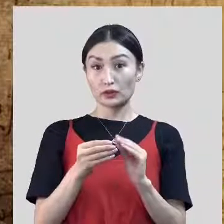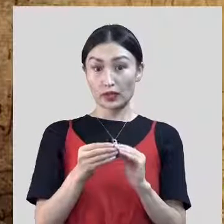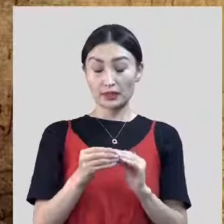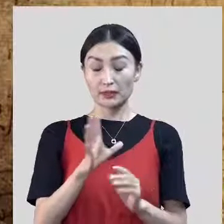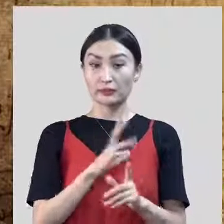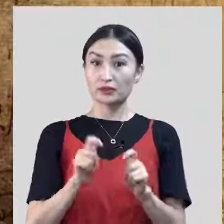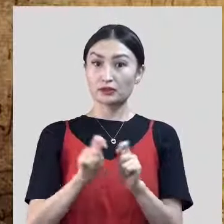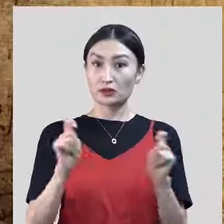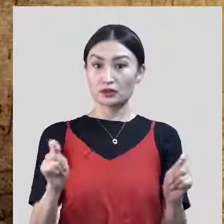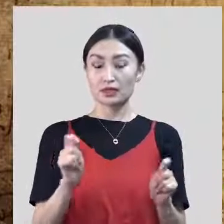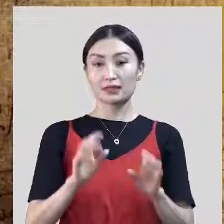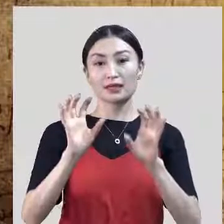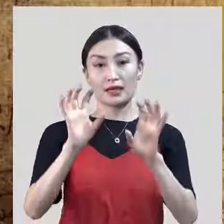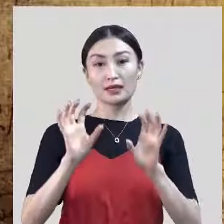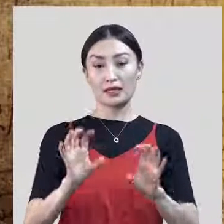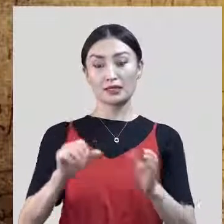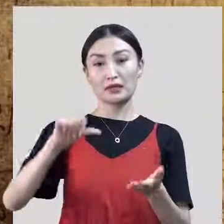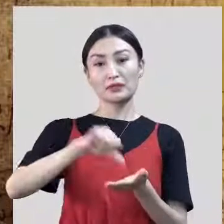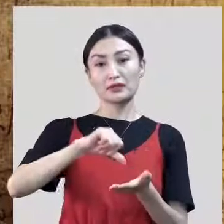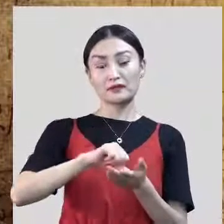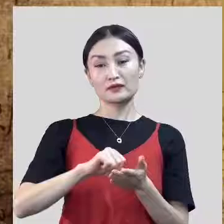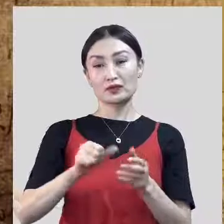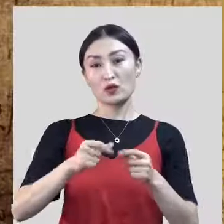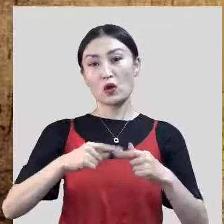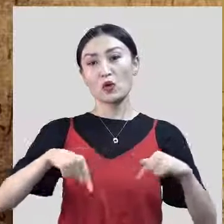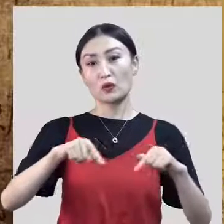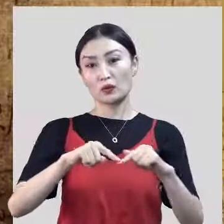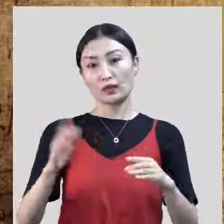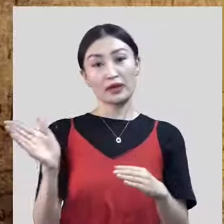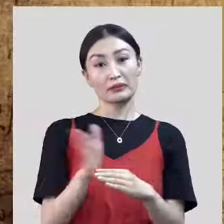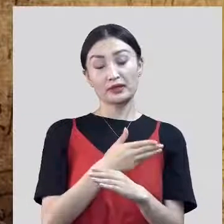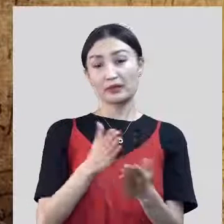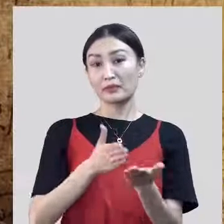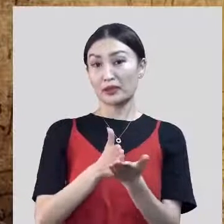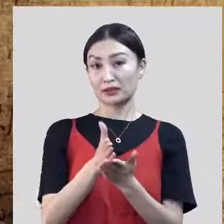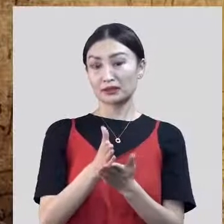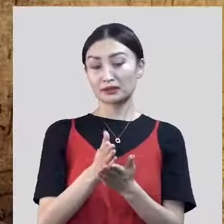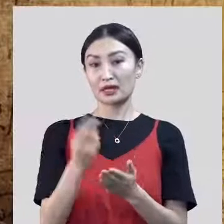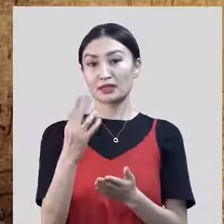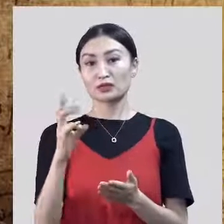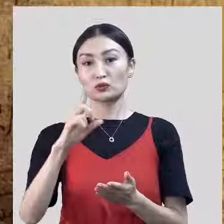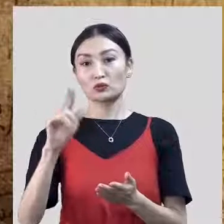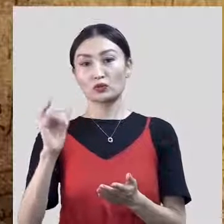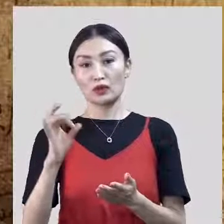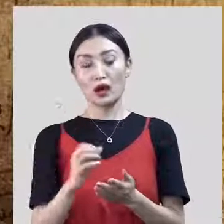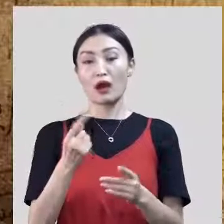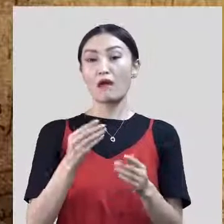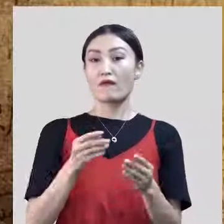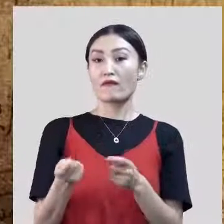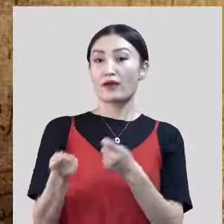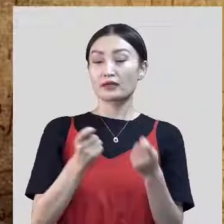был создан законодательно представительный орган отменена политическая цензура водились